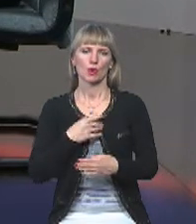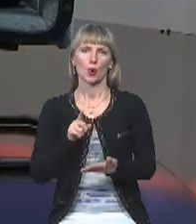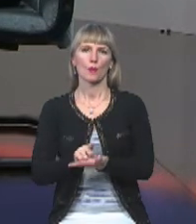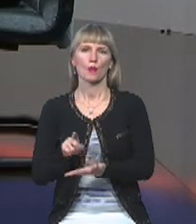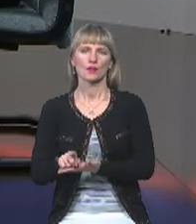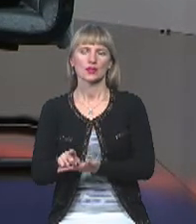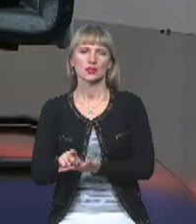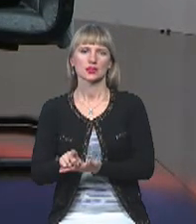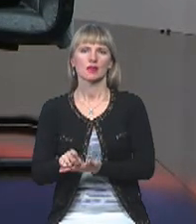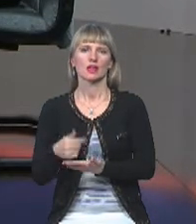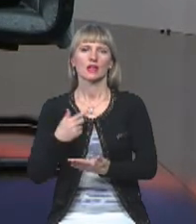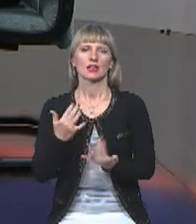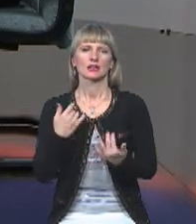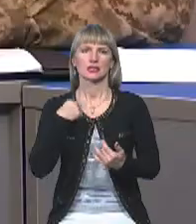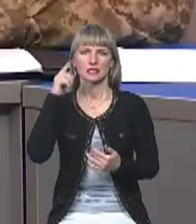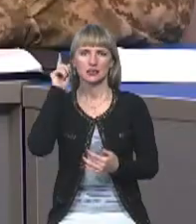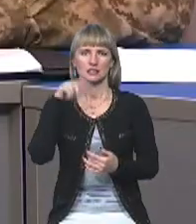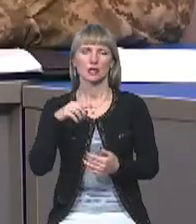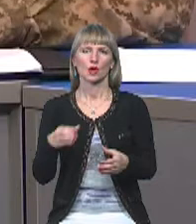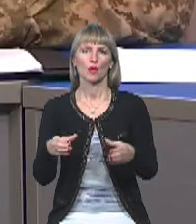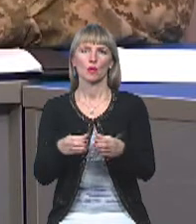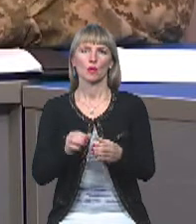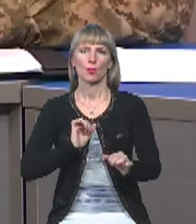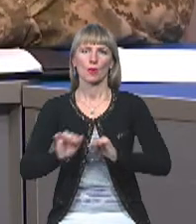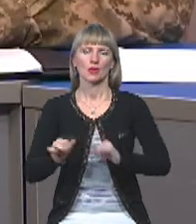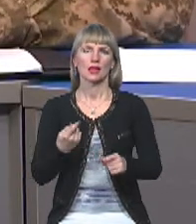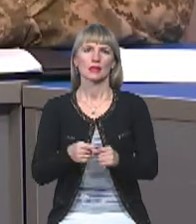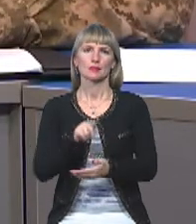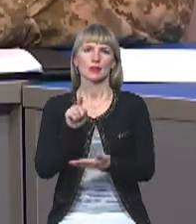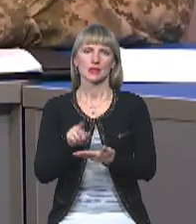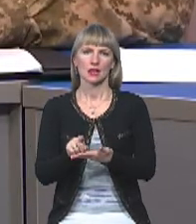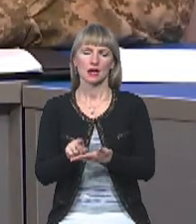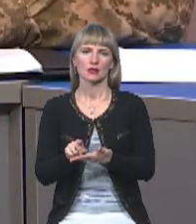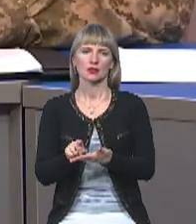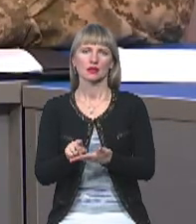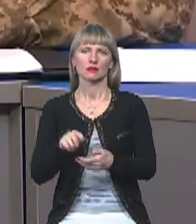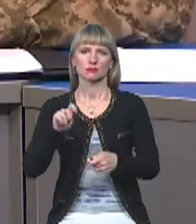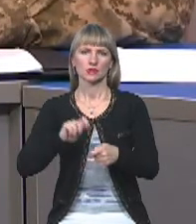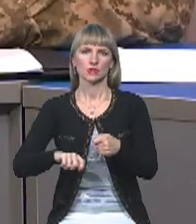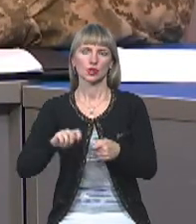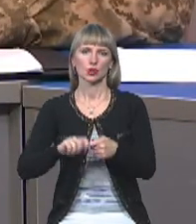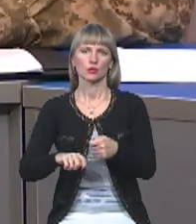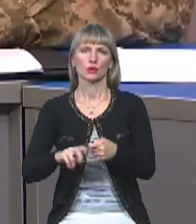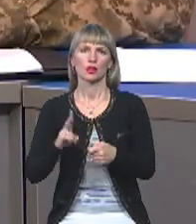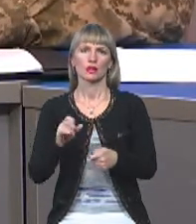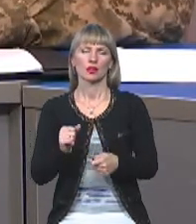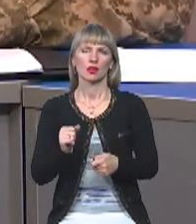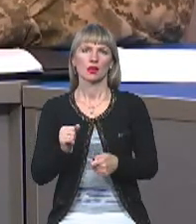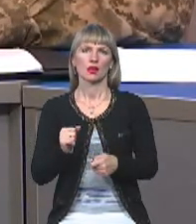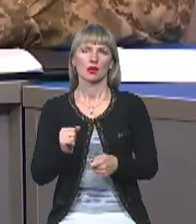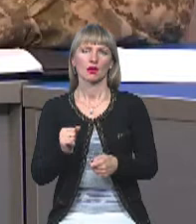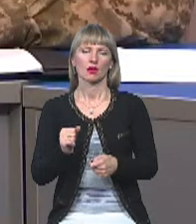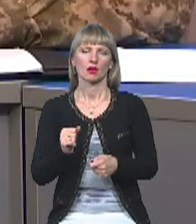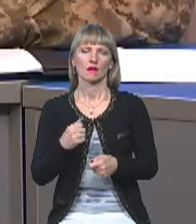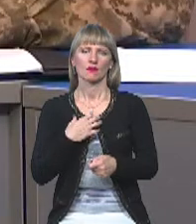Але, наскільки мені відомо, командування це питання держить на особливому, скажімо